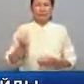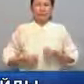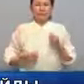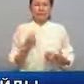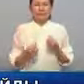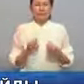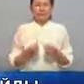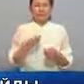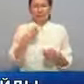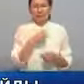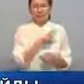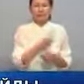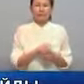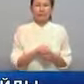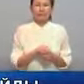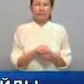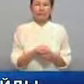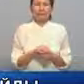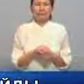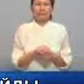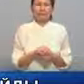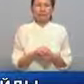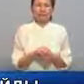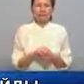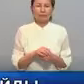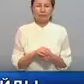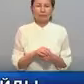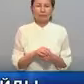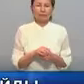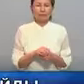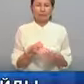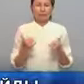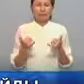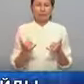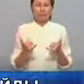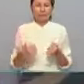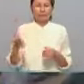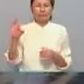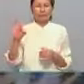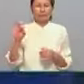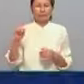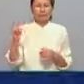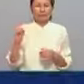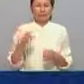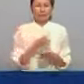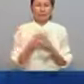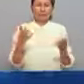насихатталды. Намазға келген жамағат ақжарма тілектерін ақтарды. Бүгінгі ораза айт мерекесі құтты